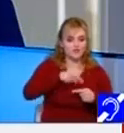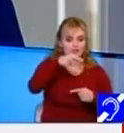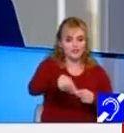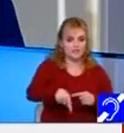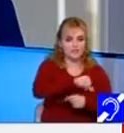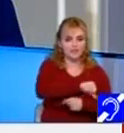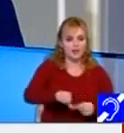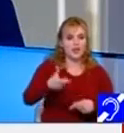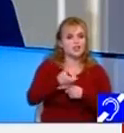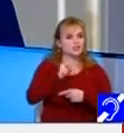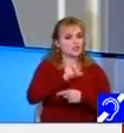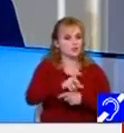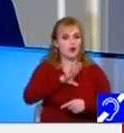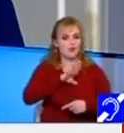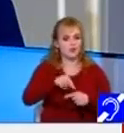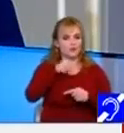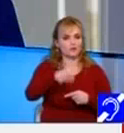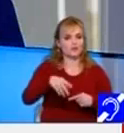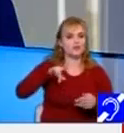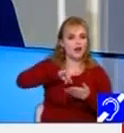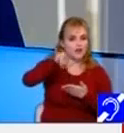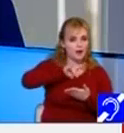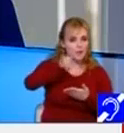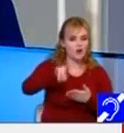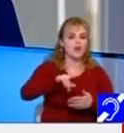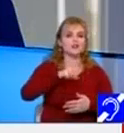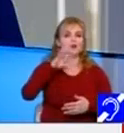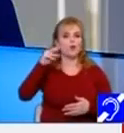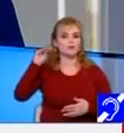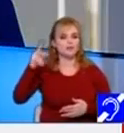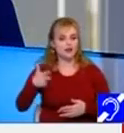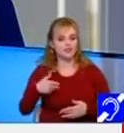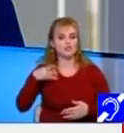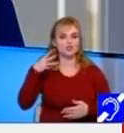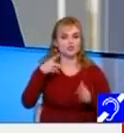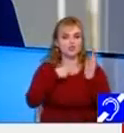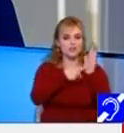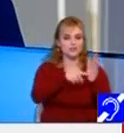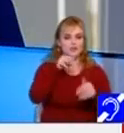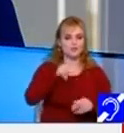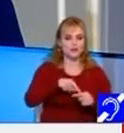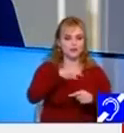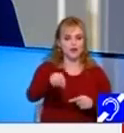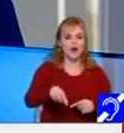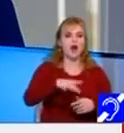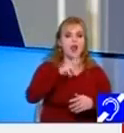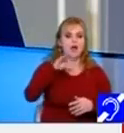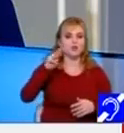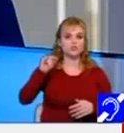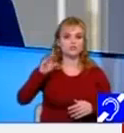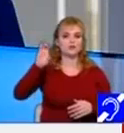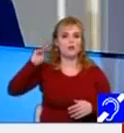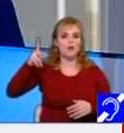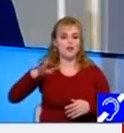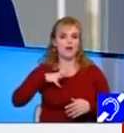mai tranzitate puncte au fost Aeroportul Internațional Chișinău și Otaci, cu peste 6.000 de traversări, iar Leușeni și Sculeni au aproape